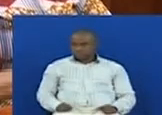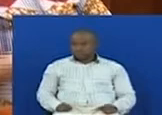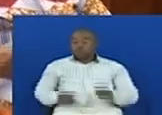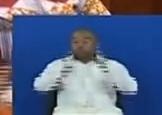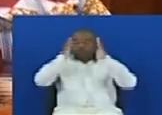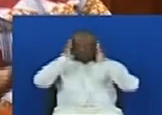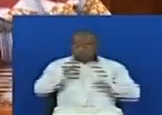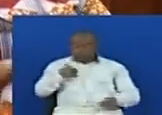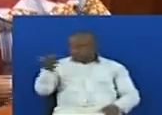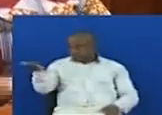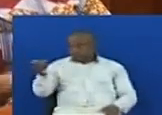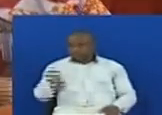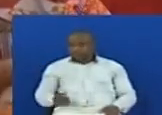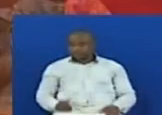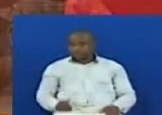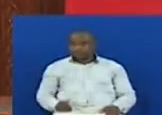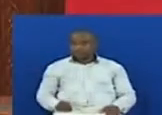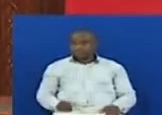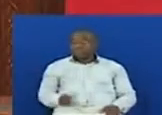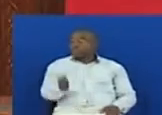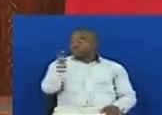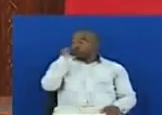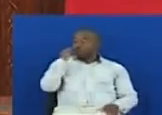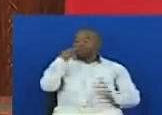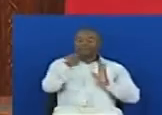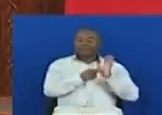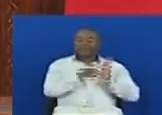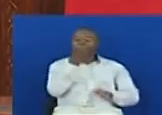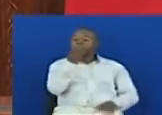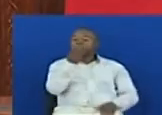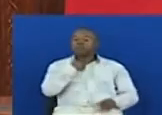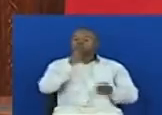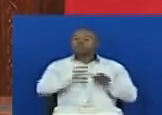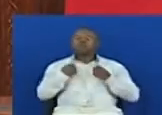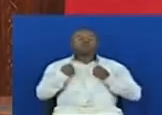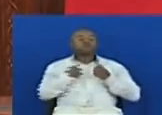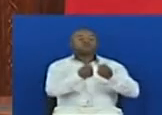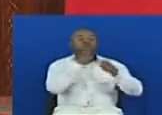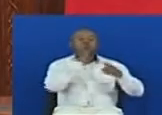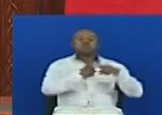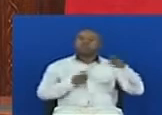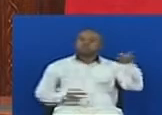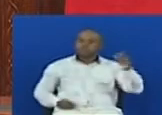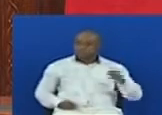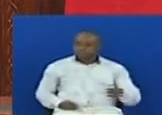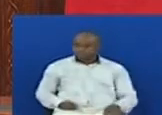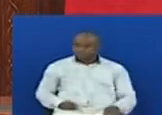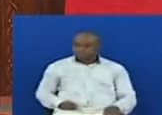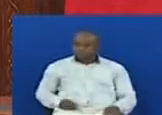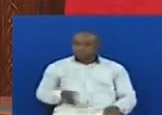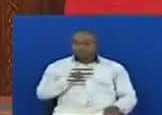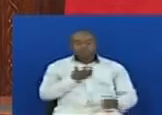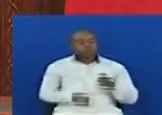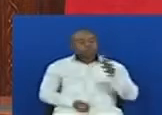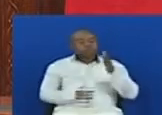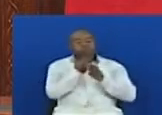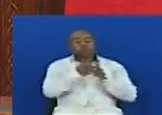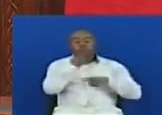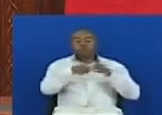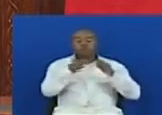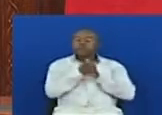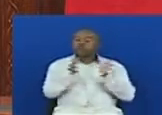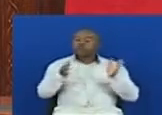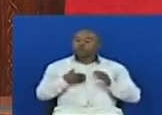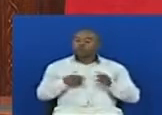Spika, leo tunaizungumzia, juzi tarehe 4 nimekwenda tena Lindi kwenda kuzindua mradi mkubwa wa gesi